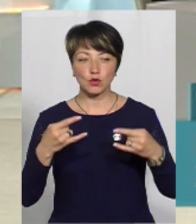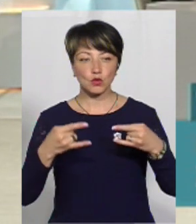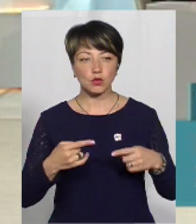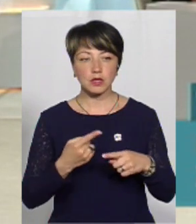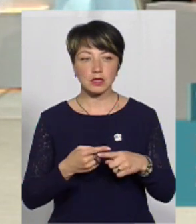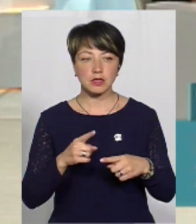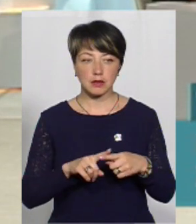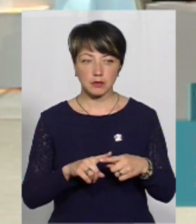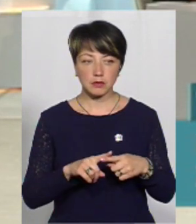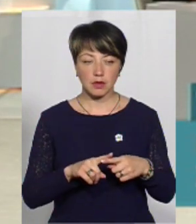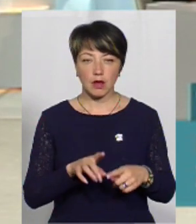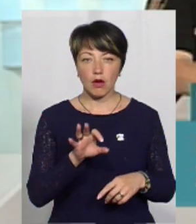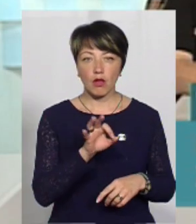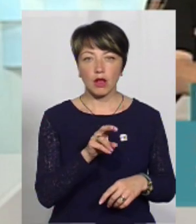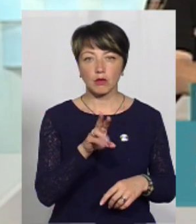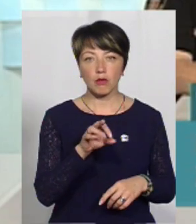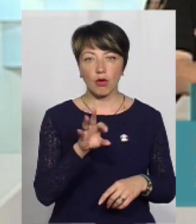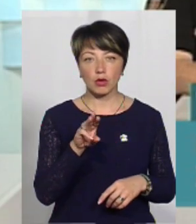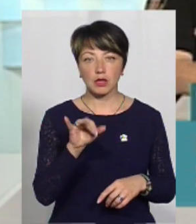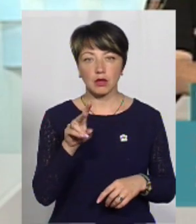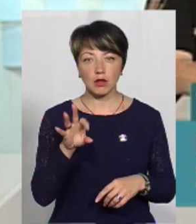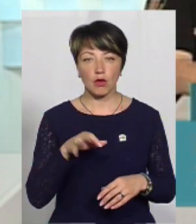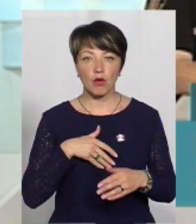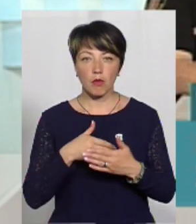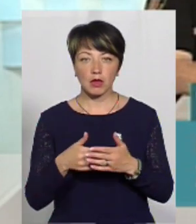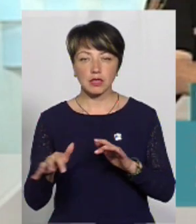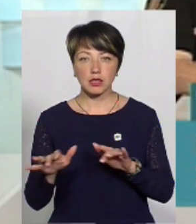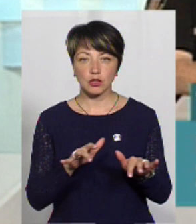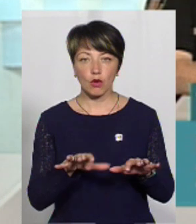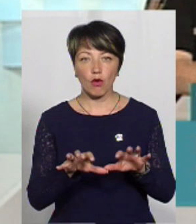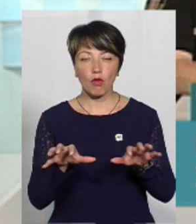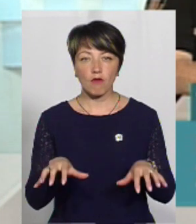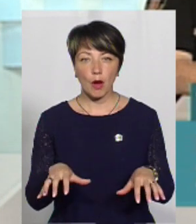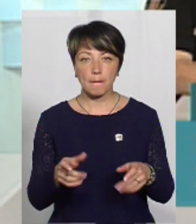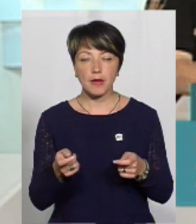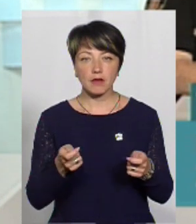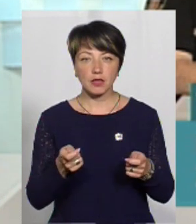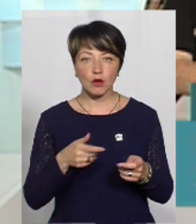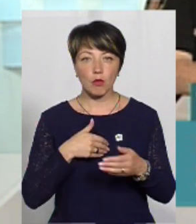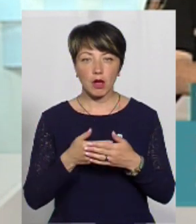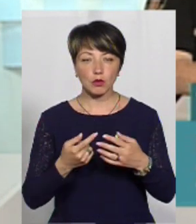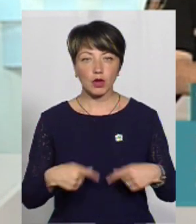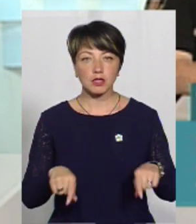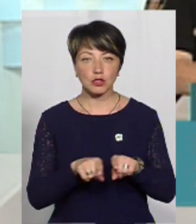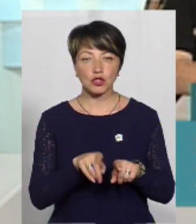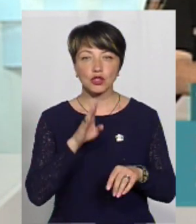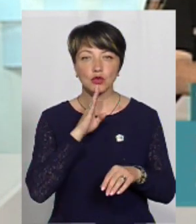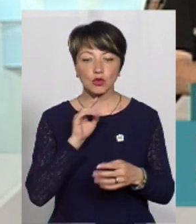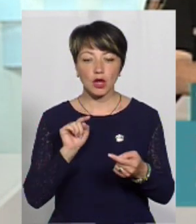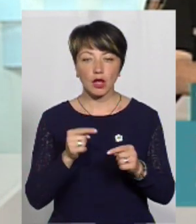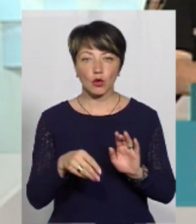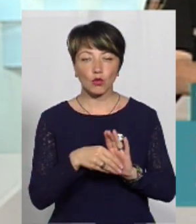Це Олена Покотило, громадська діячка, голова правління громадської організації